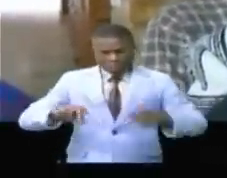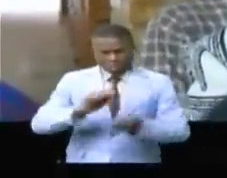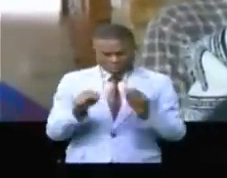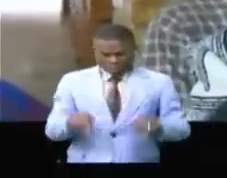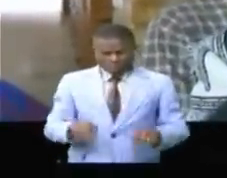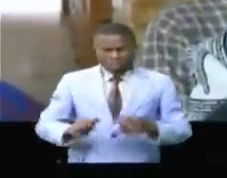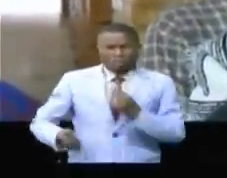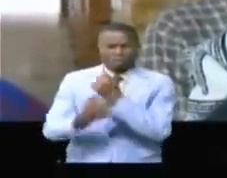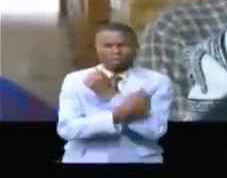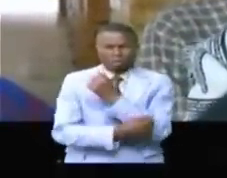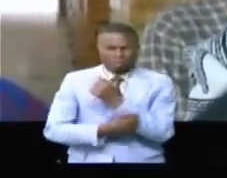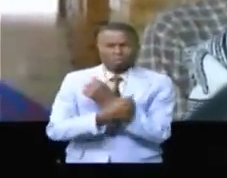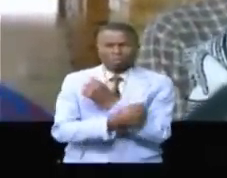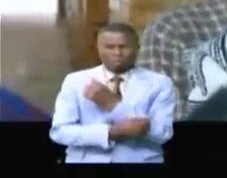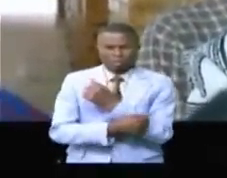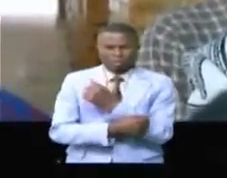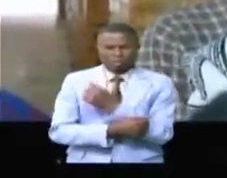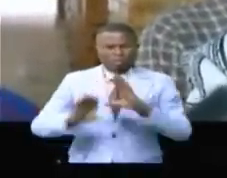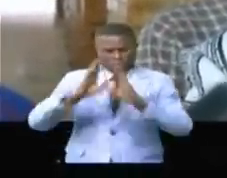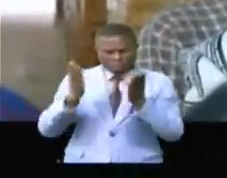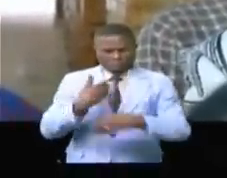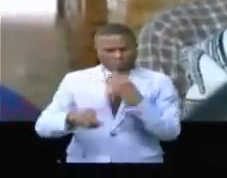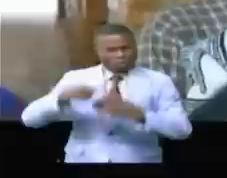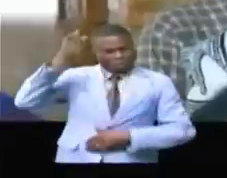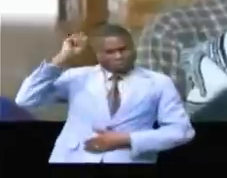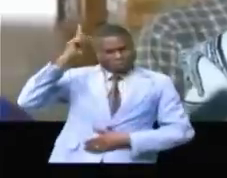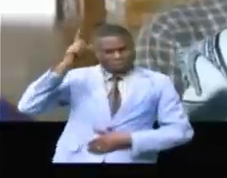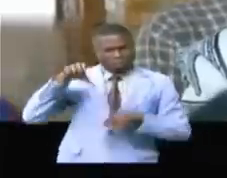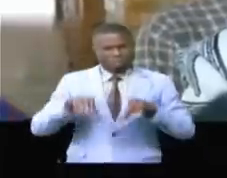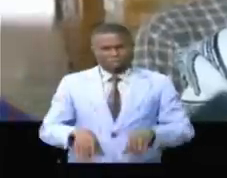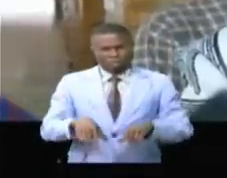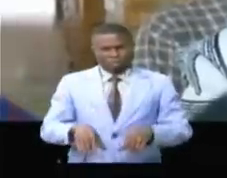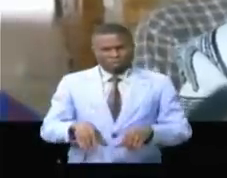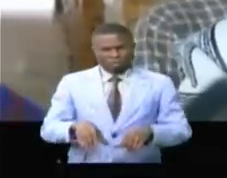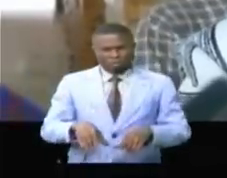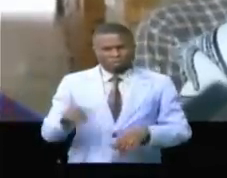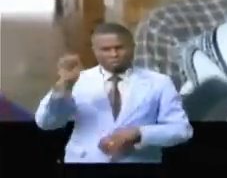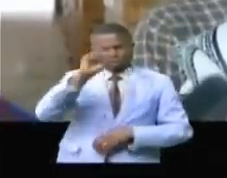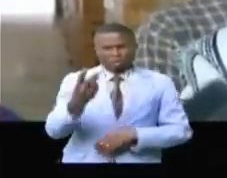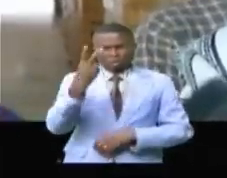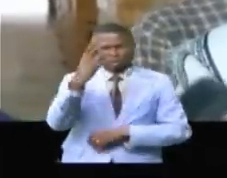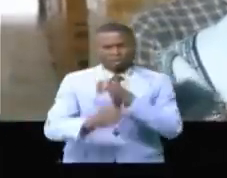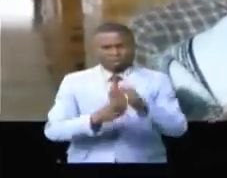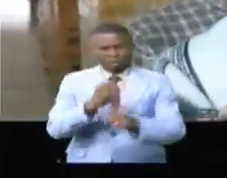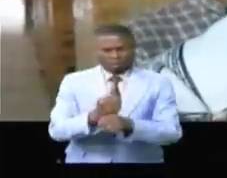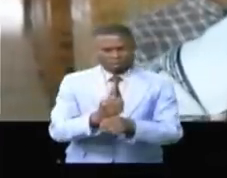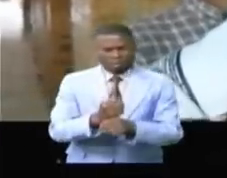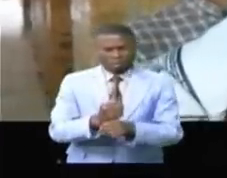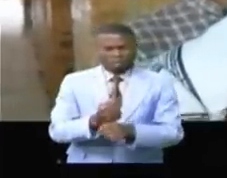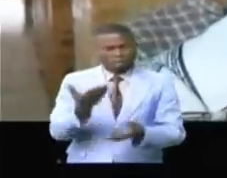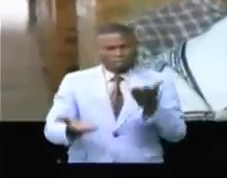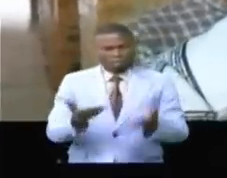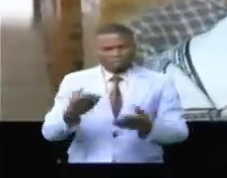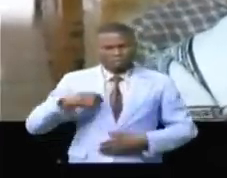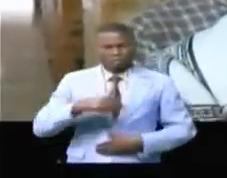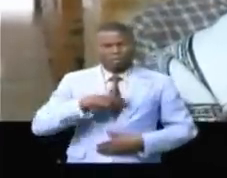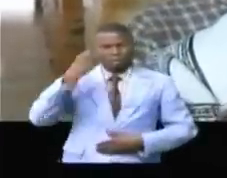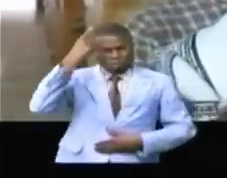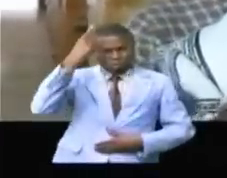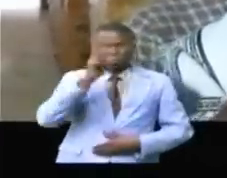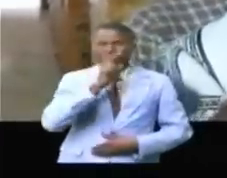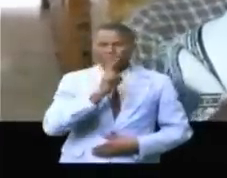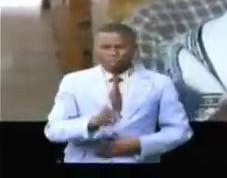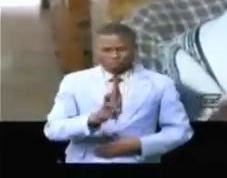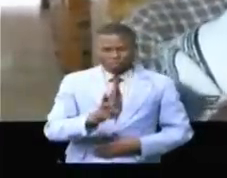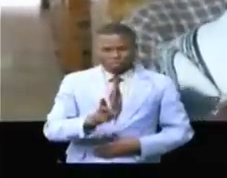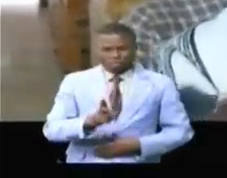actuelle de ce pays, et ce qu'il a réalisé pour ce pays, pendant ces 32 ans de régime, je pense que nous réalisons effectivement que